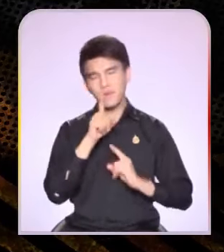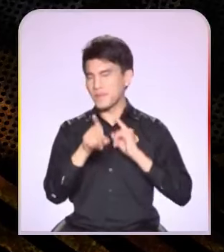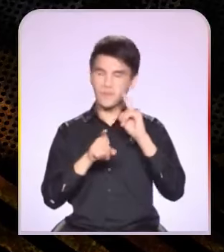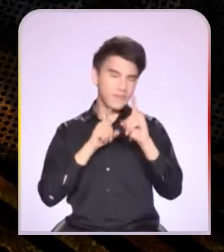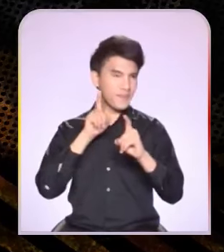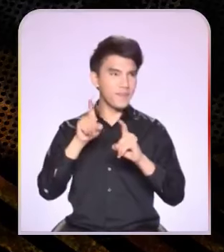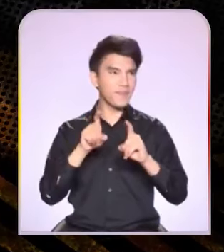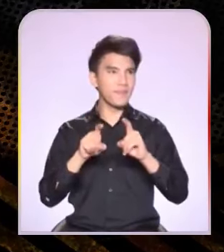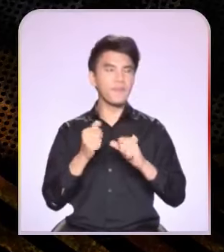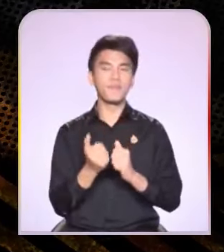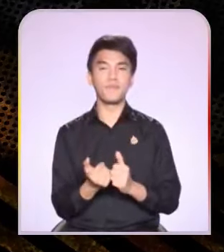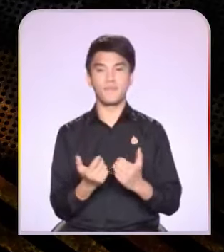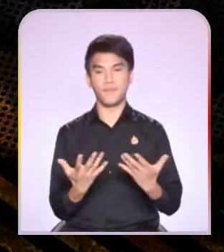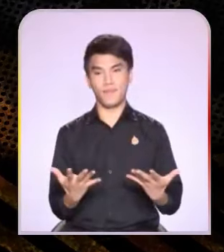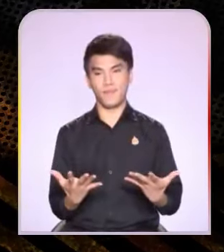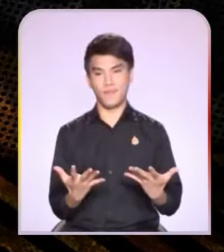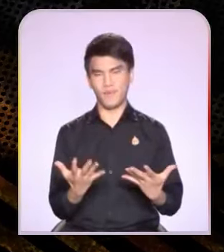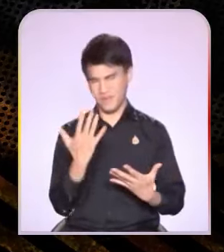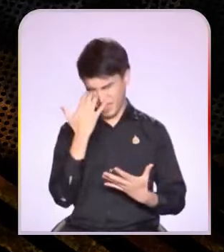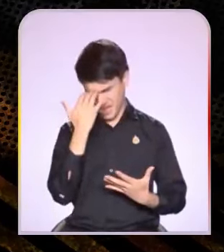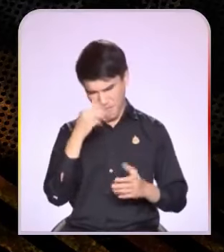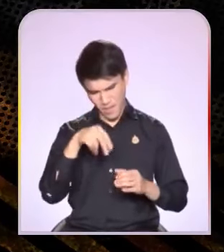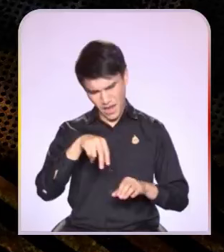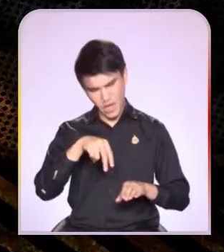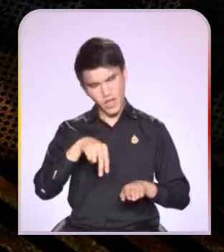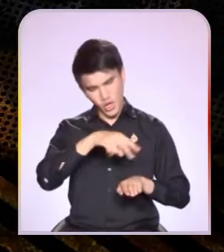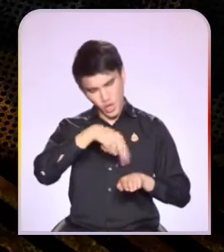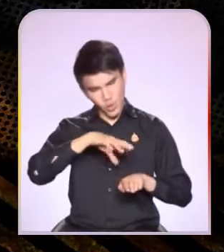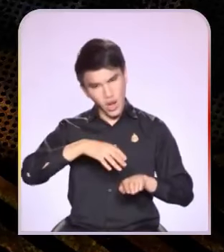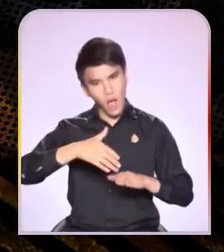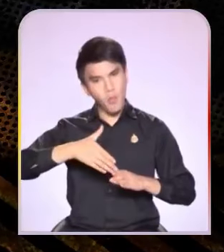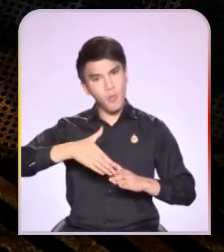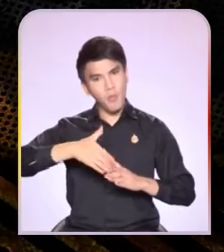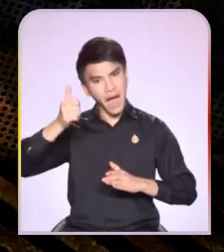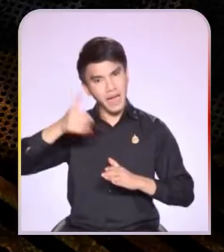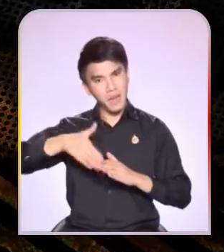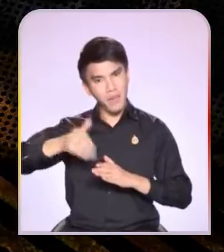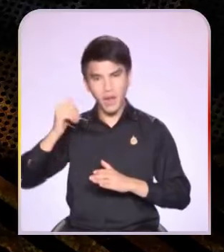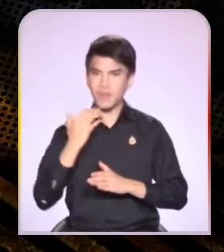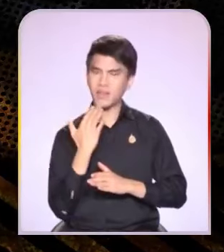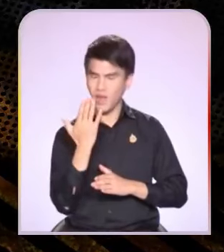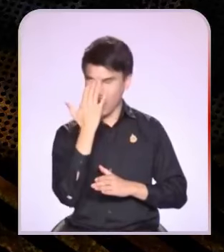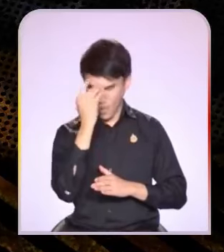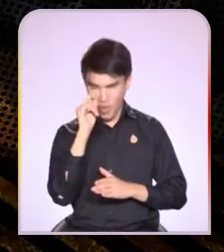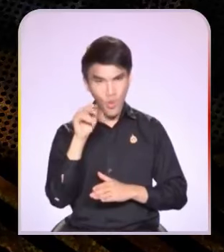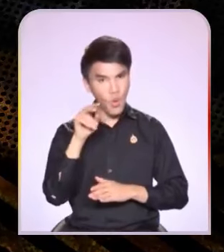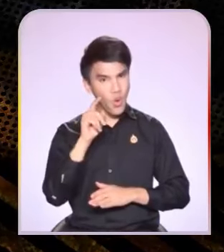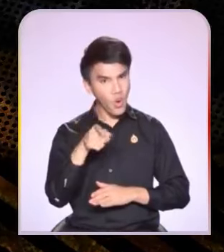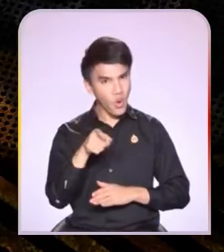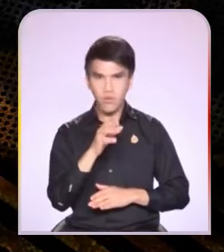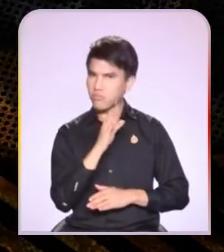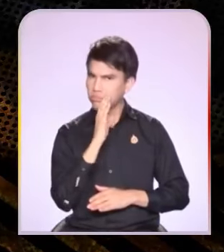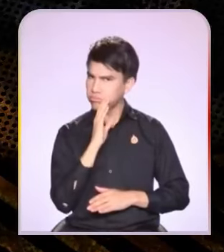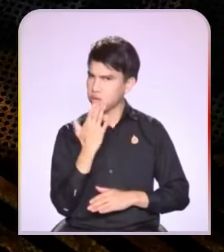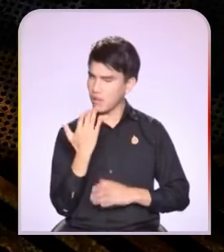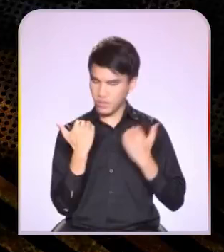ยแล้วตรวจยังไงอ่ะทำไมตรวจผ่านมาได้อ่ะบอกว่าตรวจทุกครั้งตรวจผ่านทุกครั้งตรวจจริงหรือตรวจทิพ